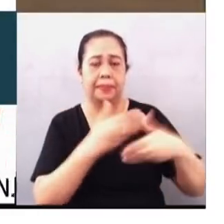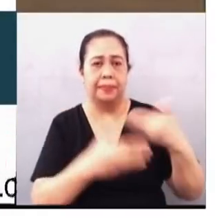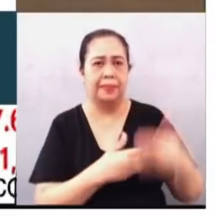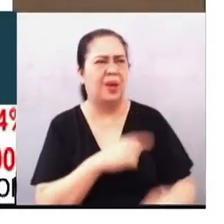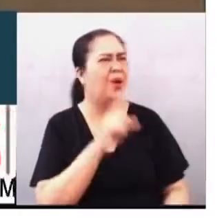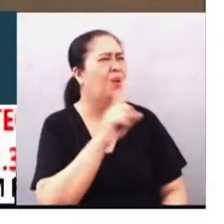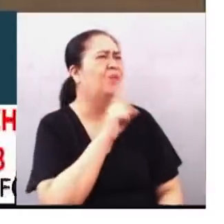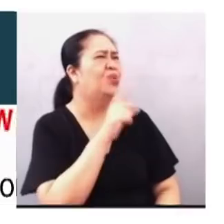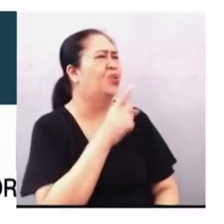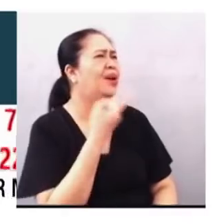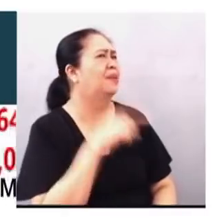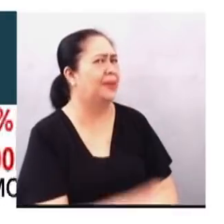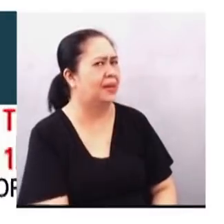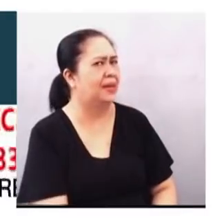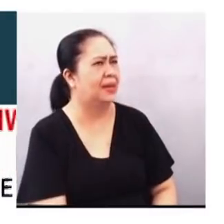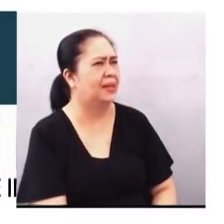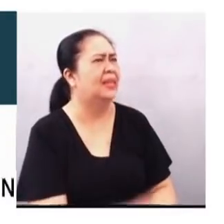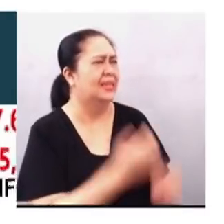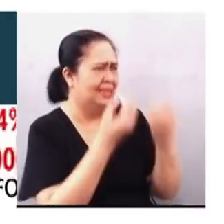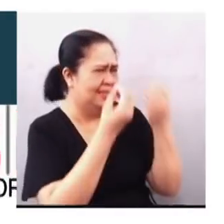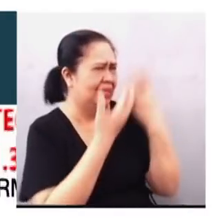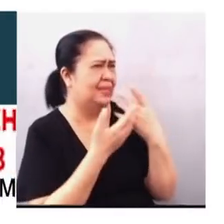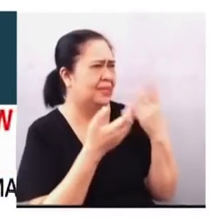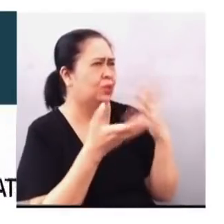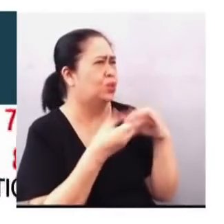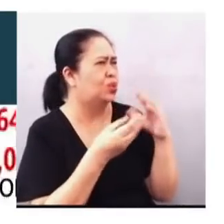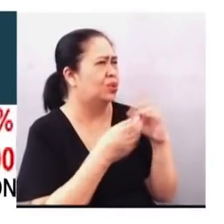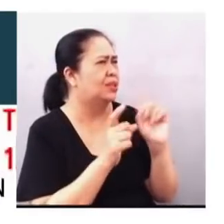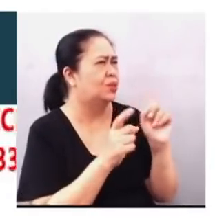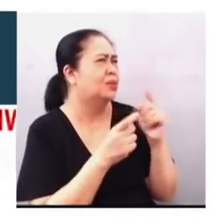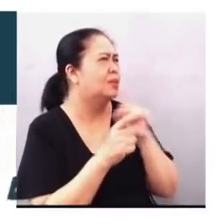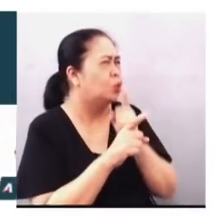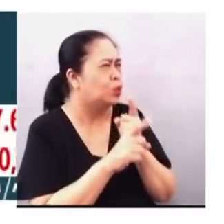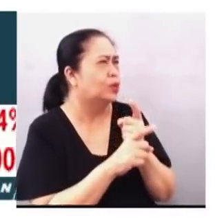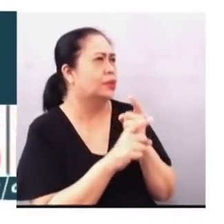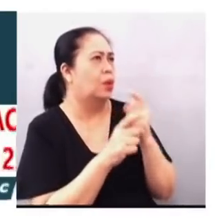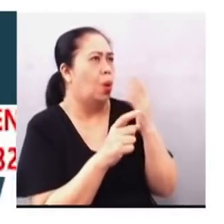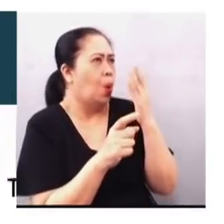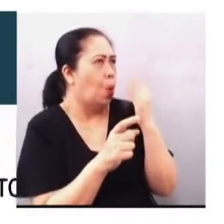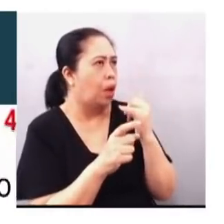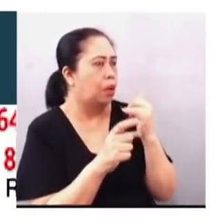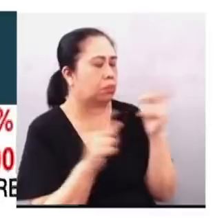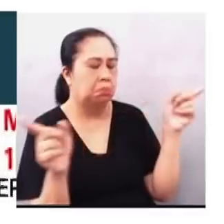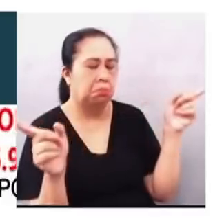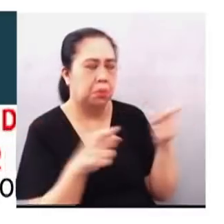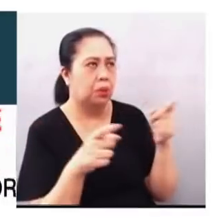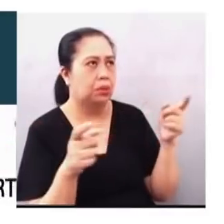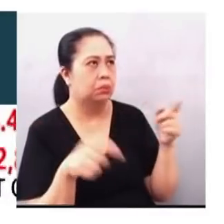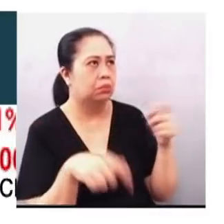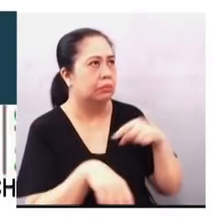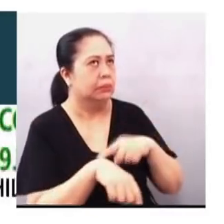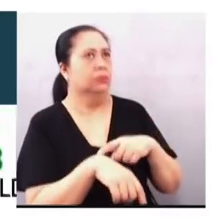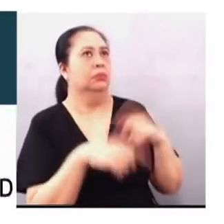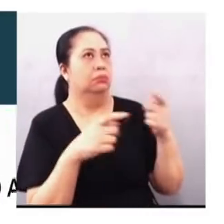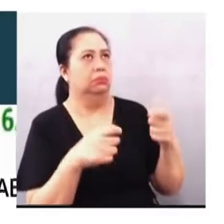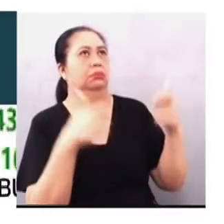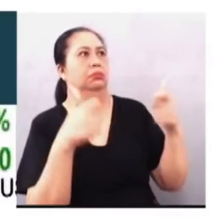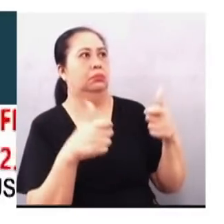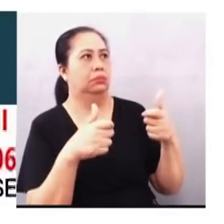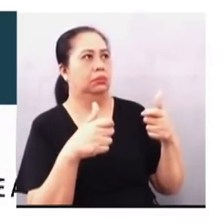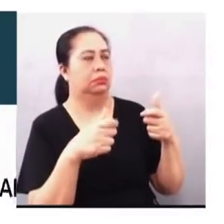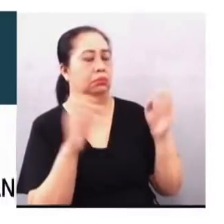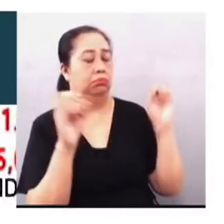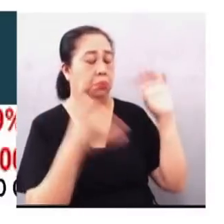talaga nangyari, Senator? Can you give us the inside story here? Why was it that all of a sudden, things were just thrown